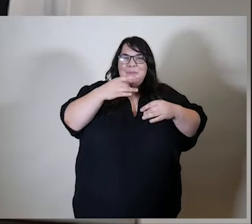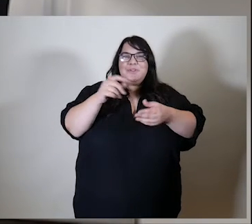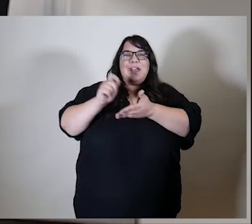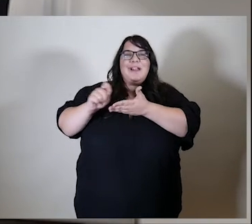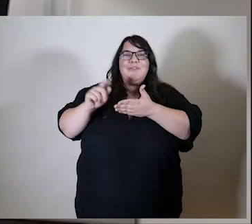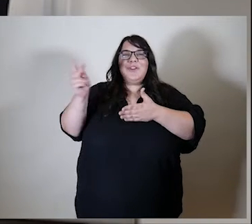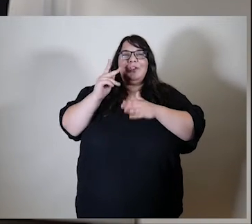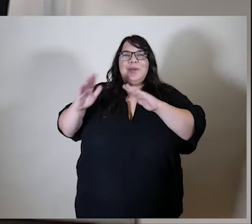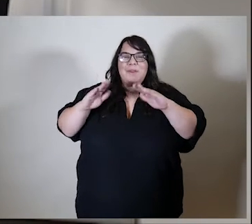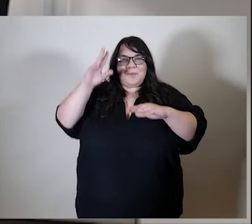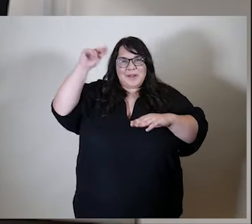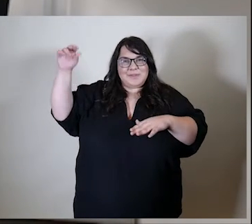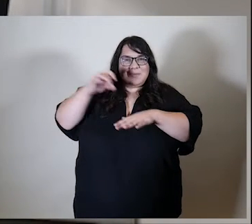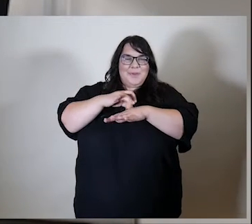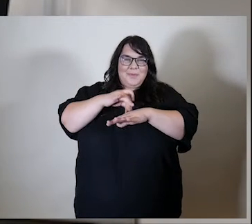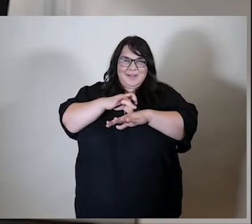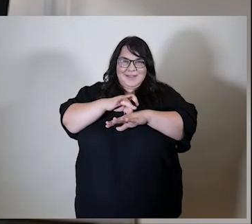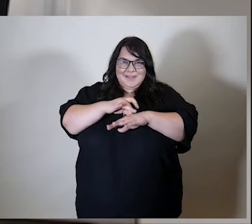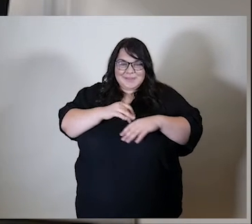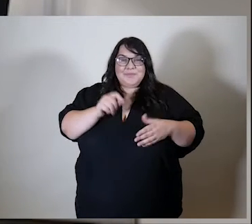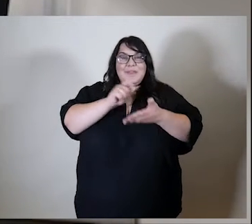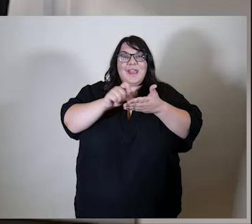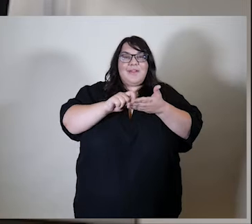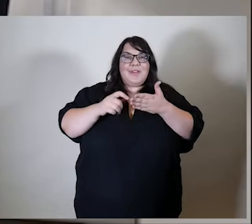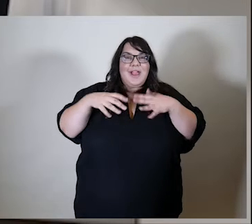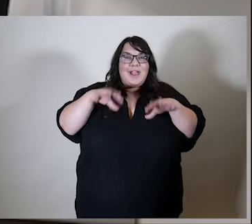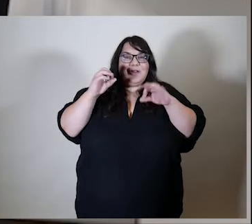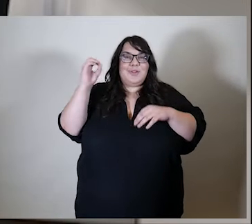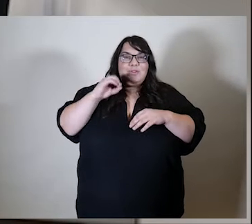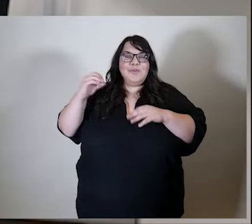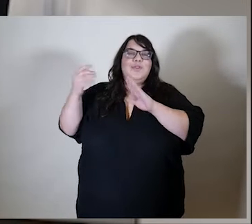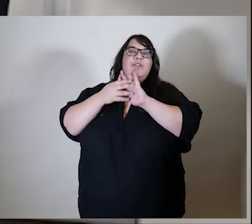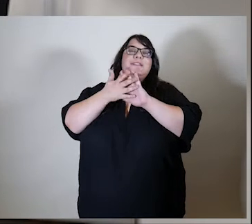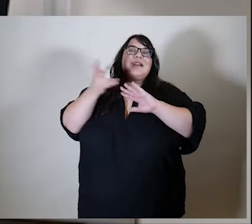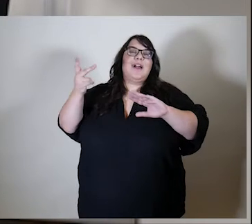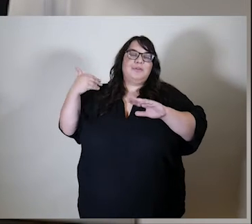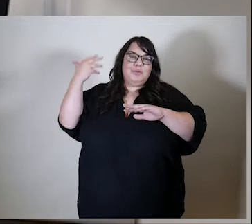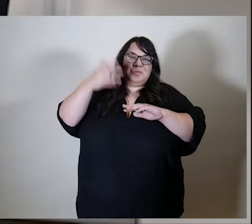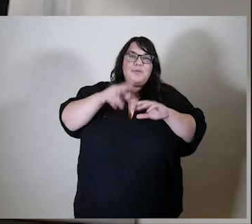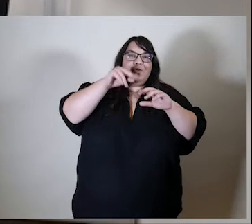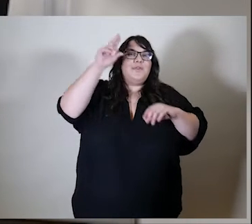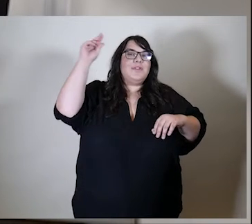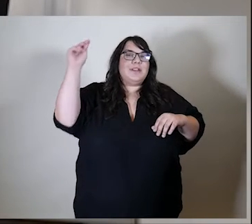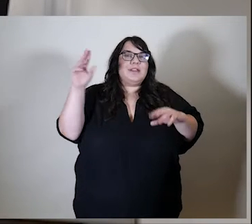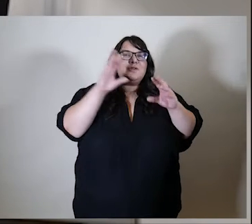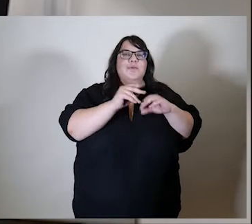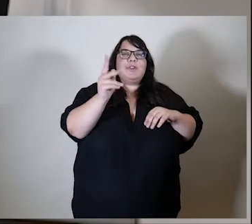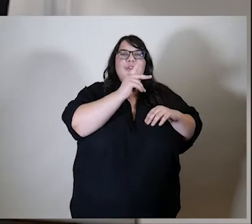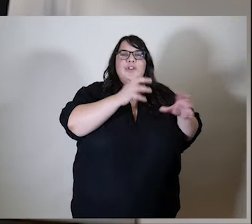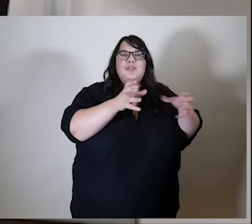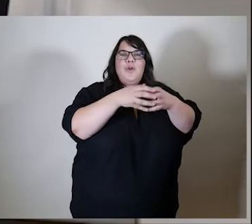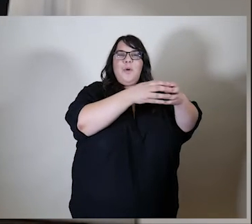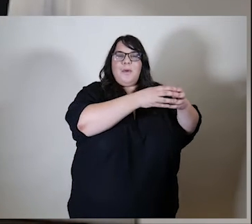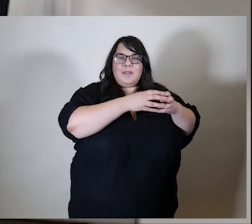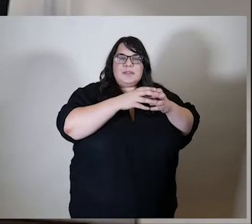εκπρόσωποι του Γραφείου Κοινωνικής Μέρημνας του Πανεπιστημίου Πατρών. Το γραφείο μας ξεκίνησε να λειτουργεί τον Οκτώβριο του 2018 και απευθύνεται στους φοιτητές που ανήκουν στις ευπαθείς κοινωνικές